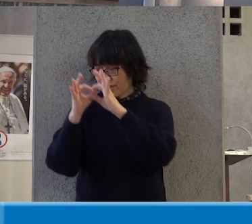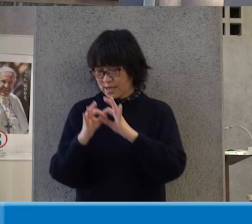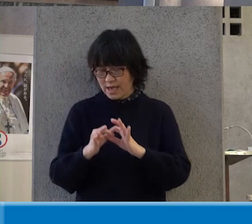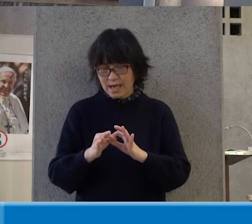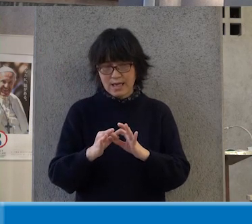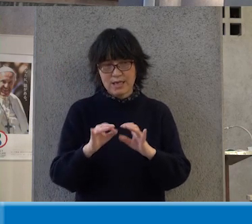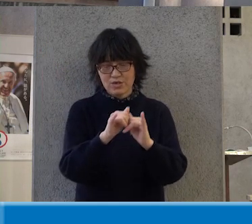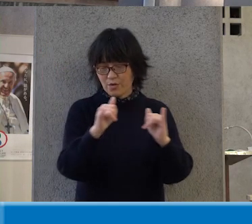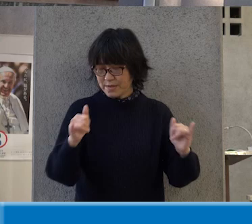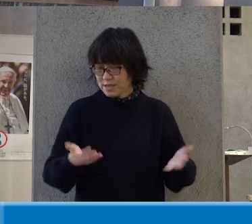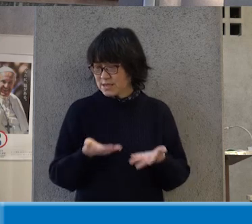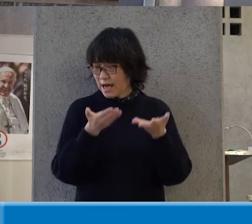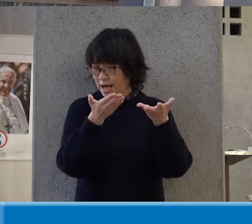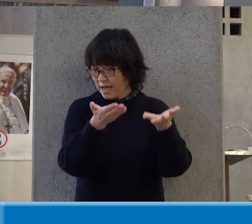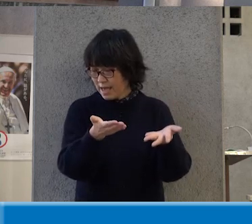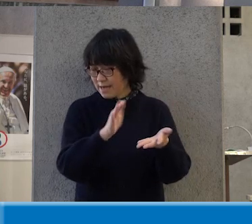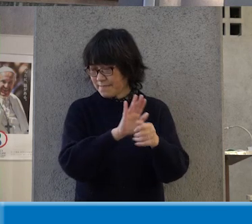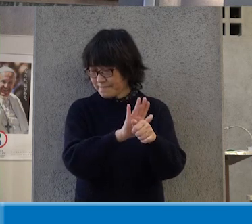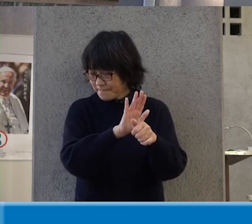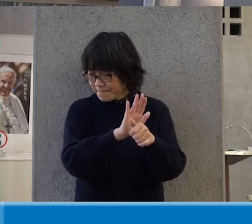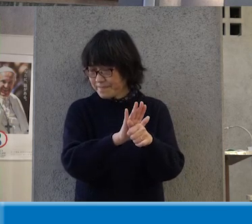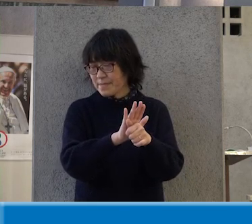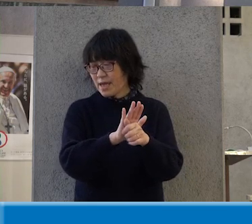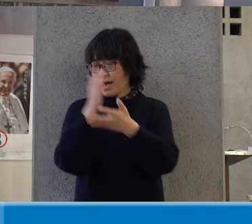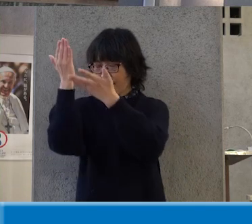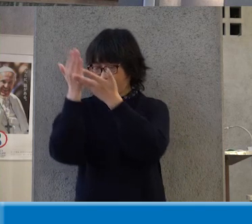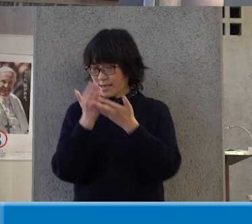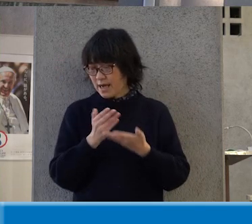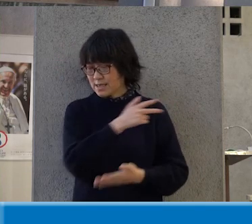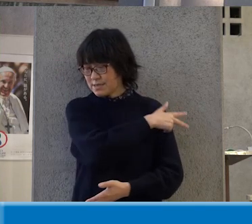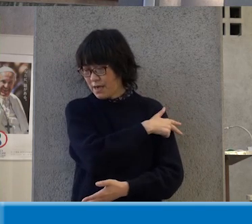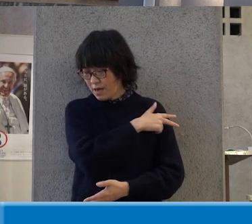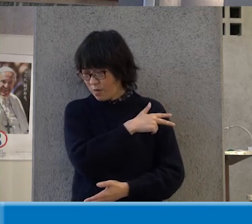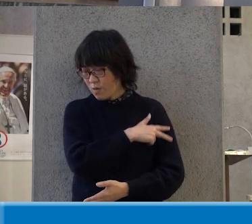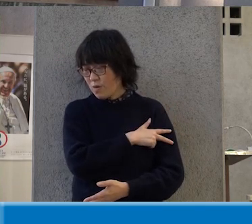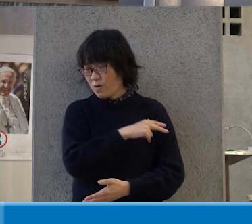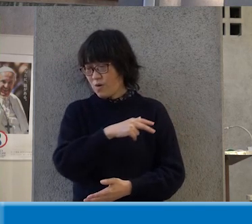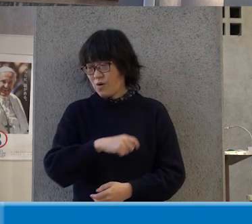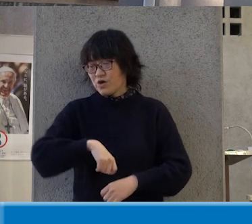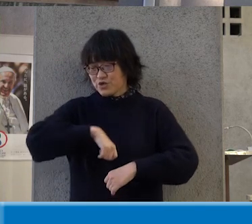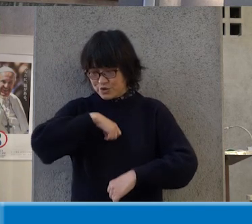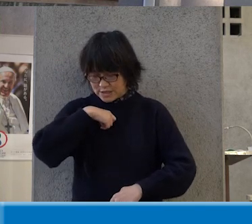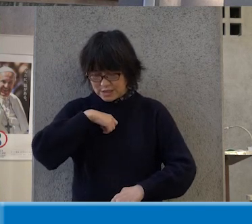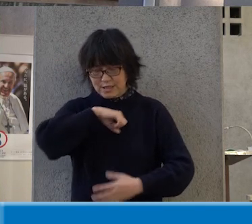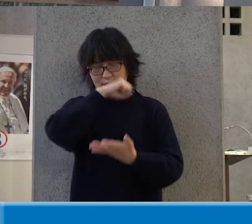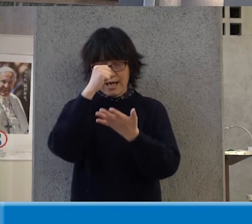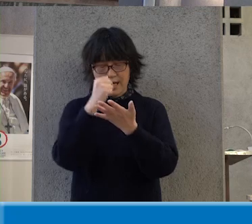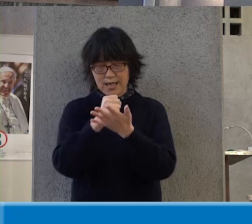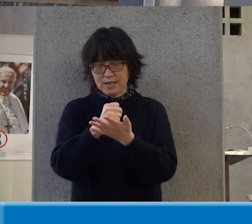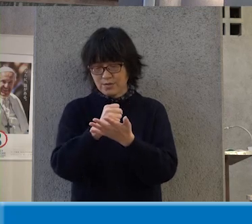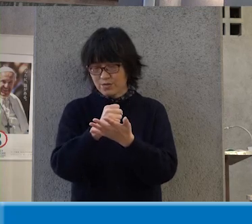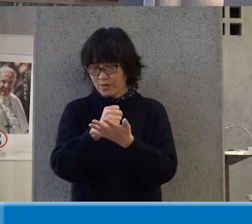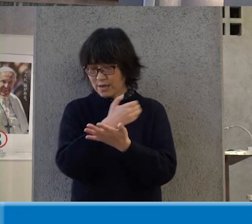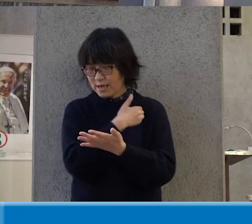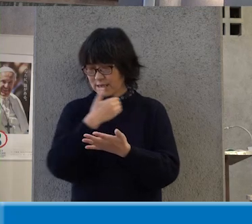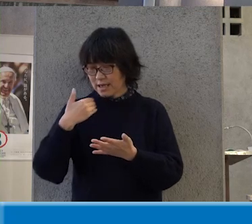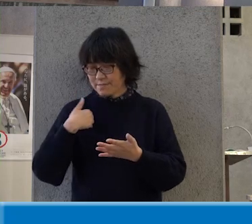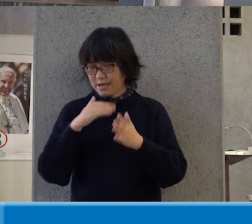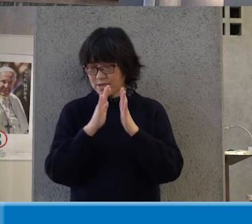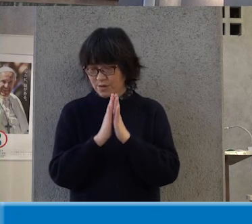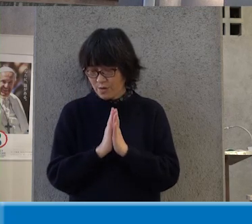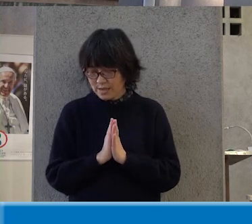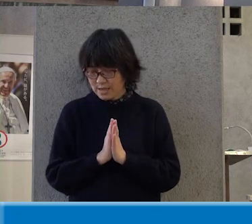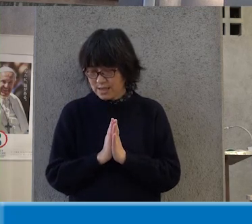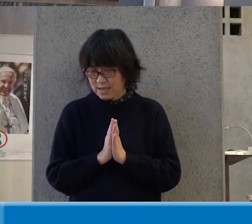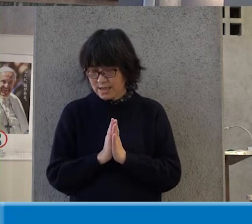って人々に仕え、与えられた使命を忠実に果たすことができ